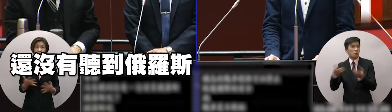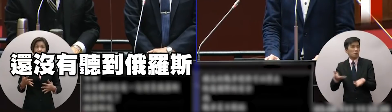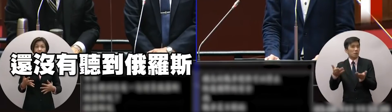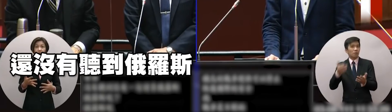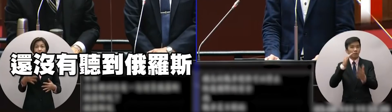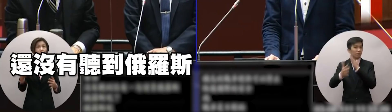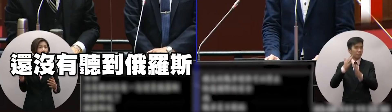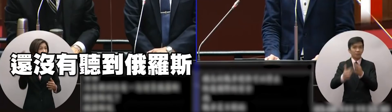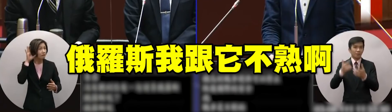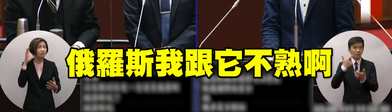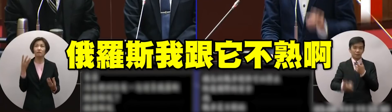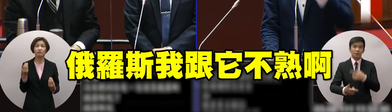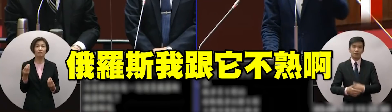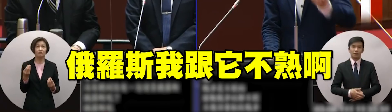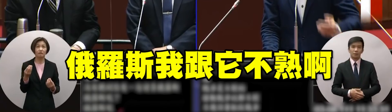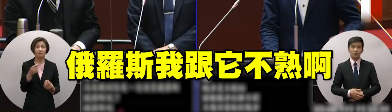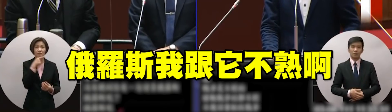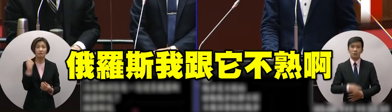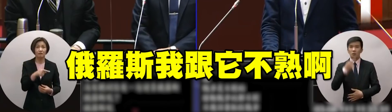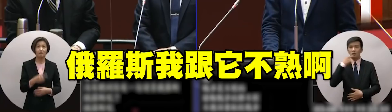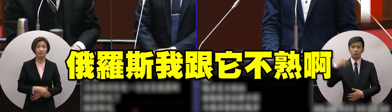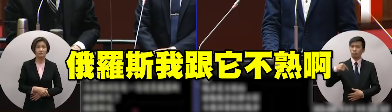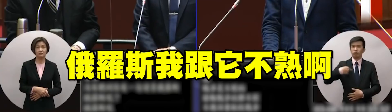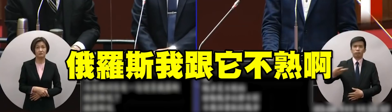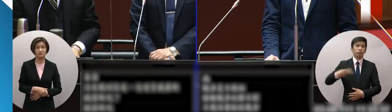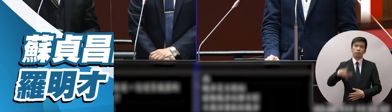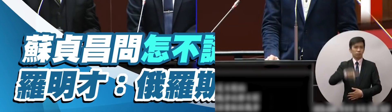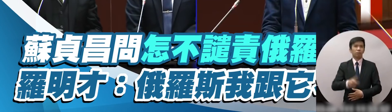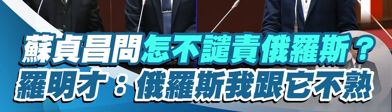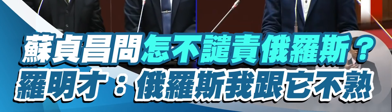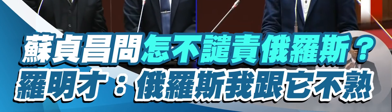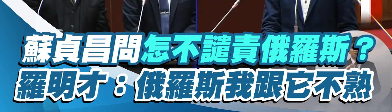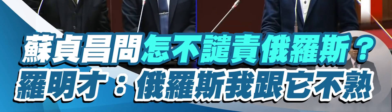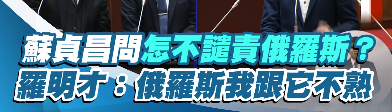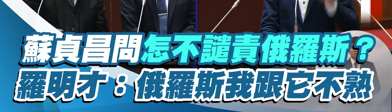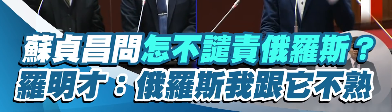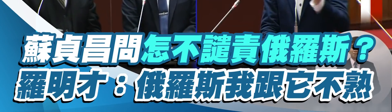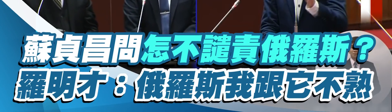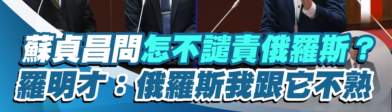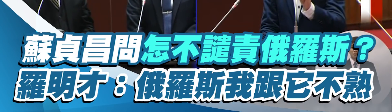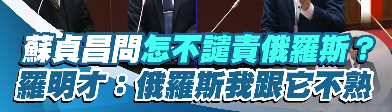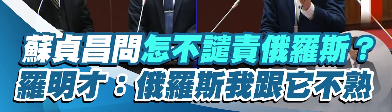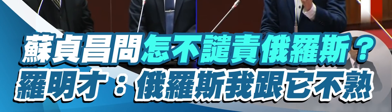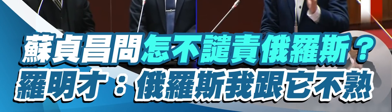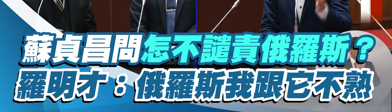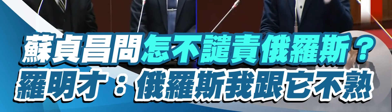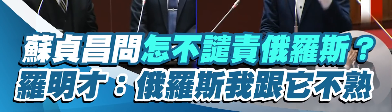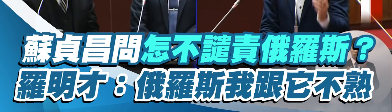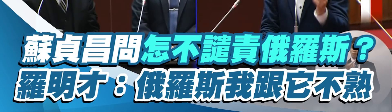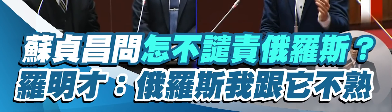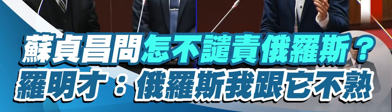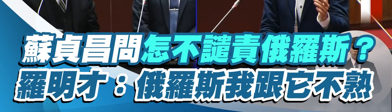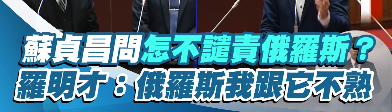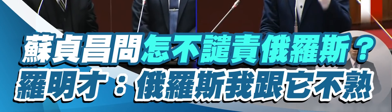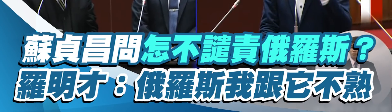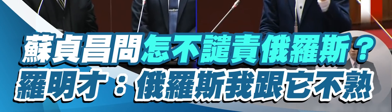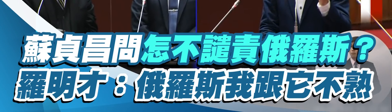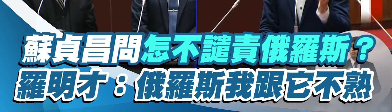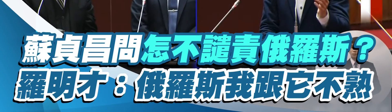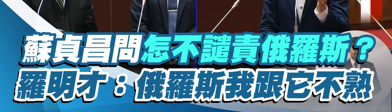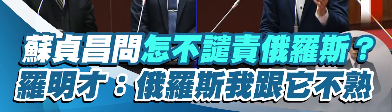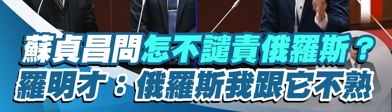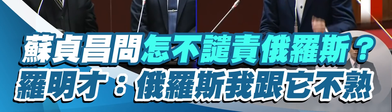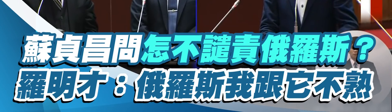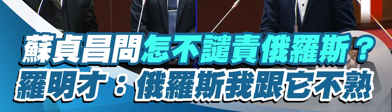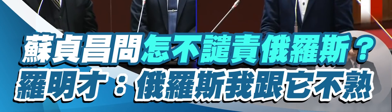听到俄罗斯。 俄罗斯我跟他不熟啊。我就讲得很清楚了，我是一个